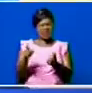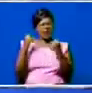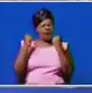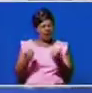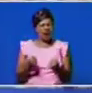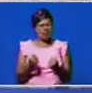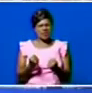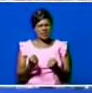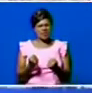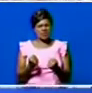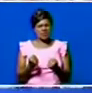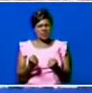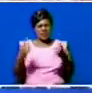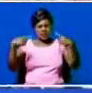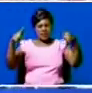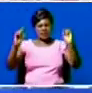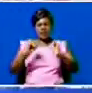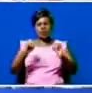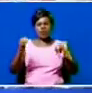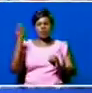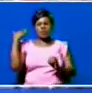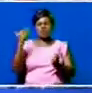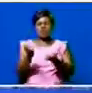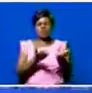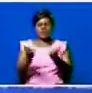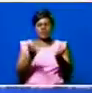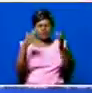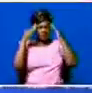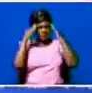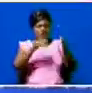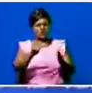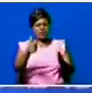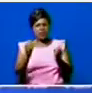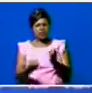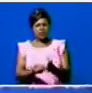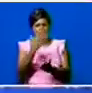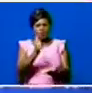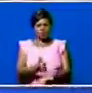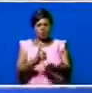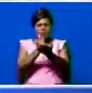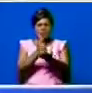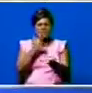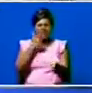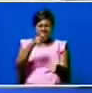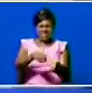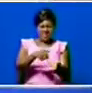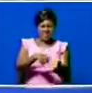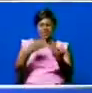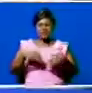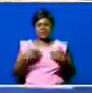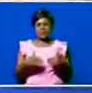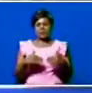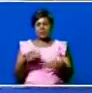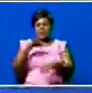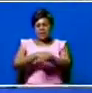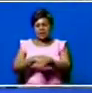ngumu. Kutofanikiwa kwake katika biashara za awali kulimwelekeza kubuni njia ya kuwasaidia wakulima wa mpunga mjini Mwea. Na hapo